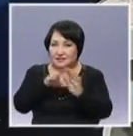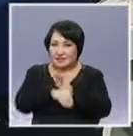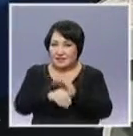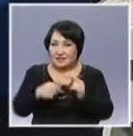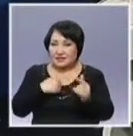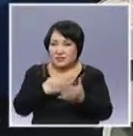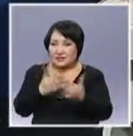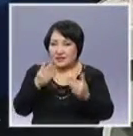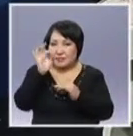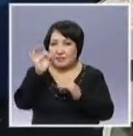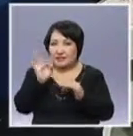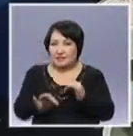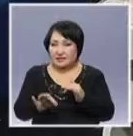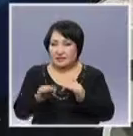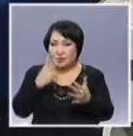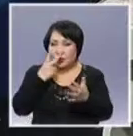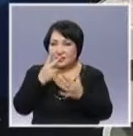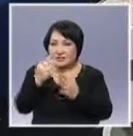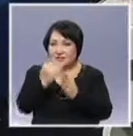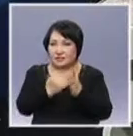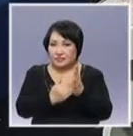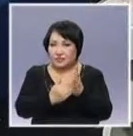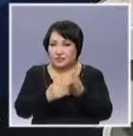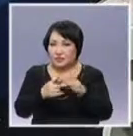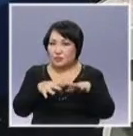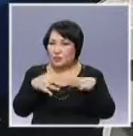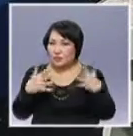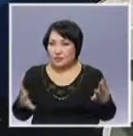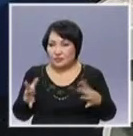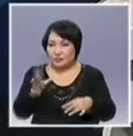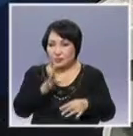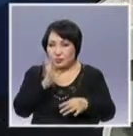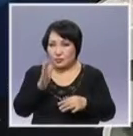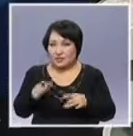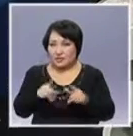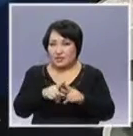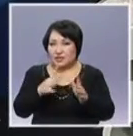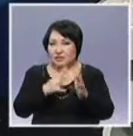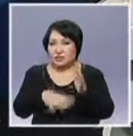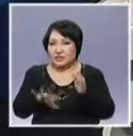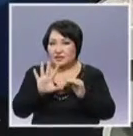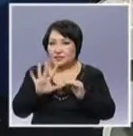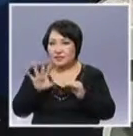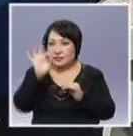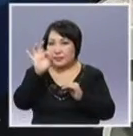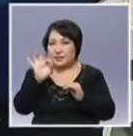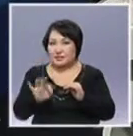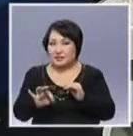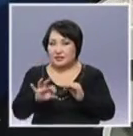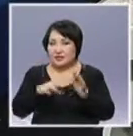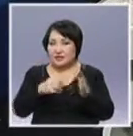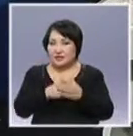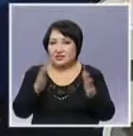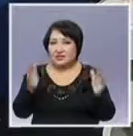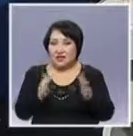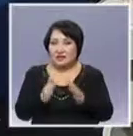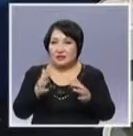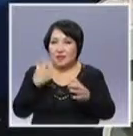пайыздық көрсеткішіміз одан да үлкен болады. 95%-ға дейін шағын орта